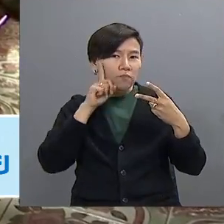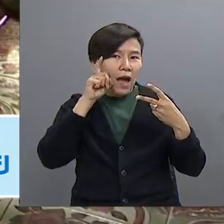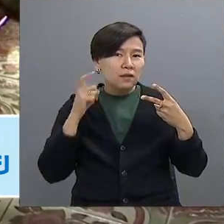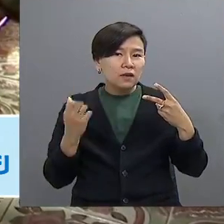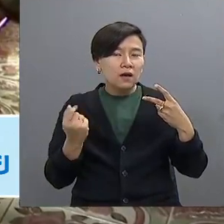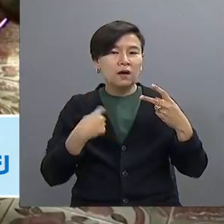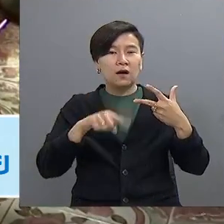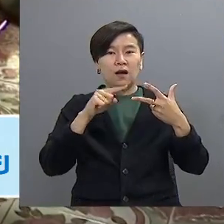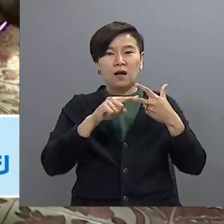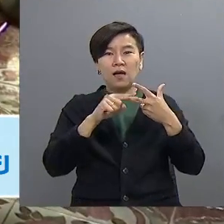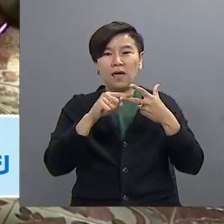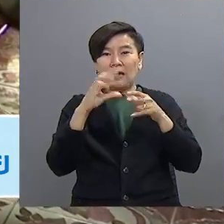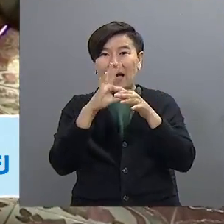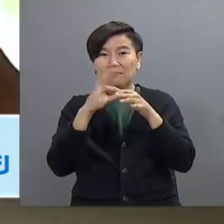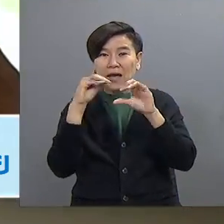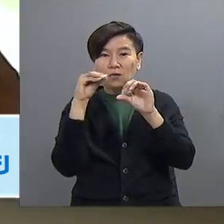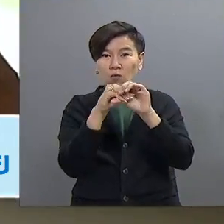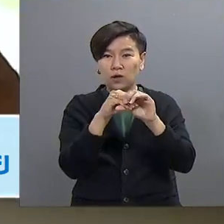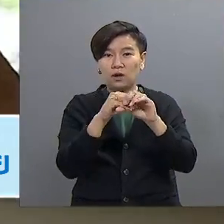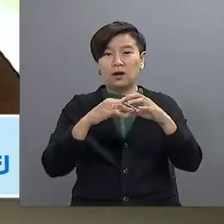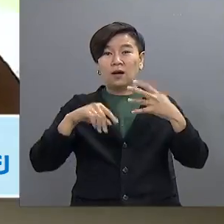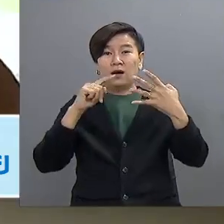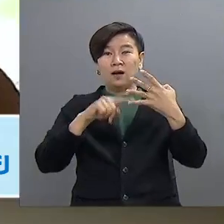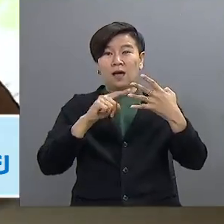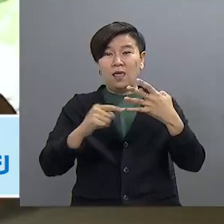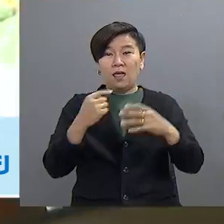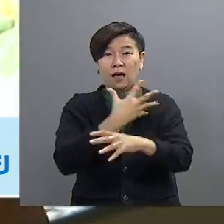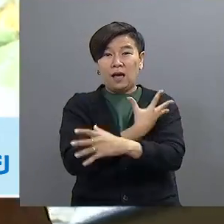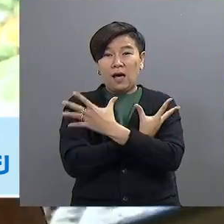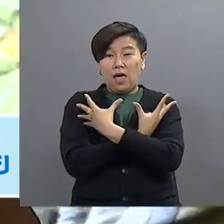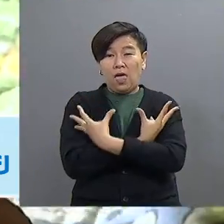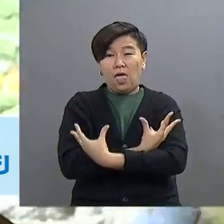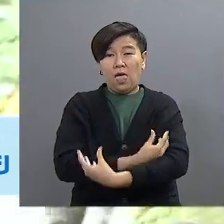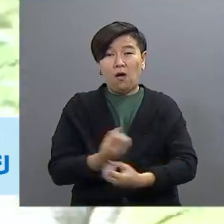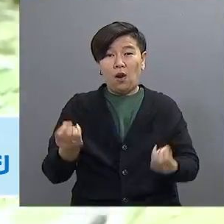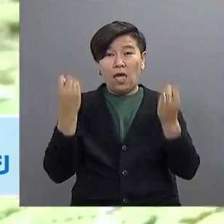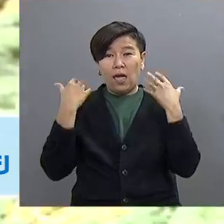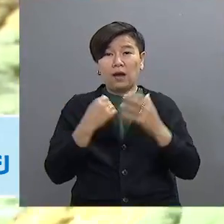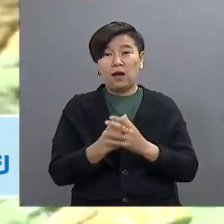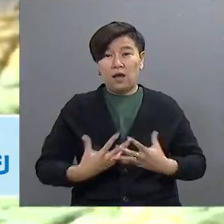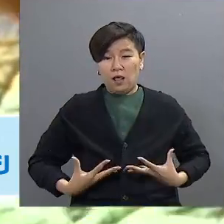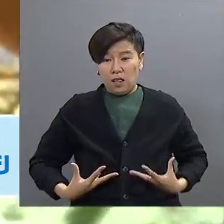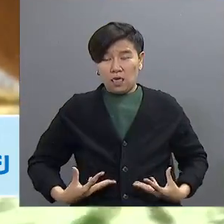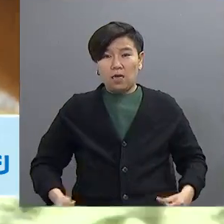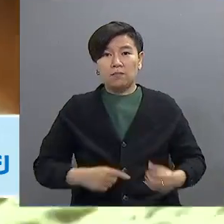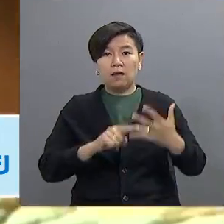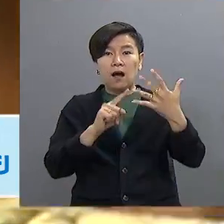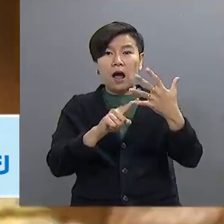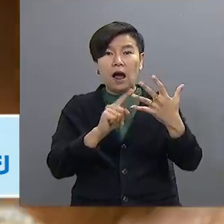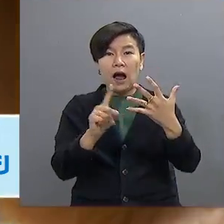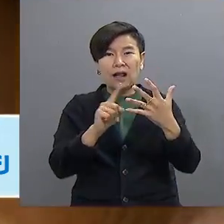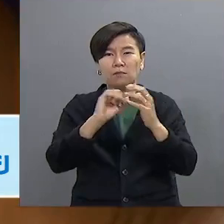นแรงแขนขาลีบเป็นโรคเกาต์คุณผู้ชมคะนับดูเป็น6โร